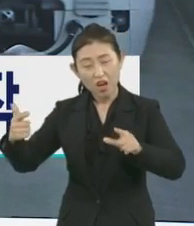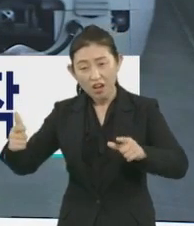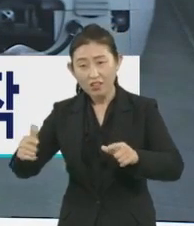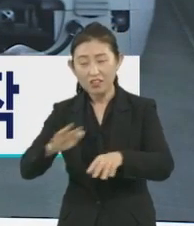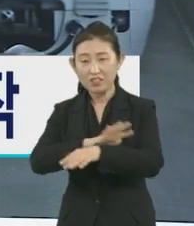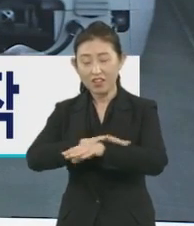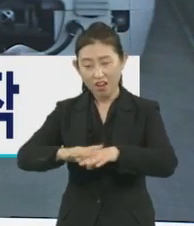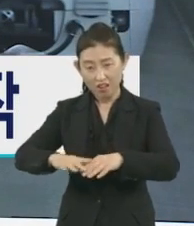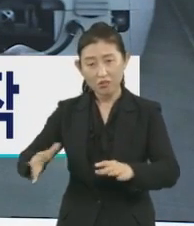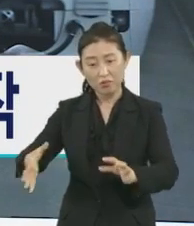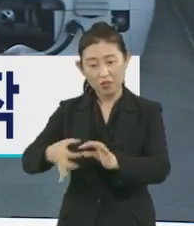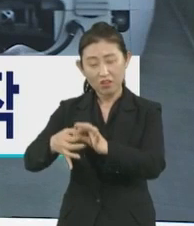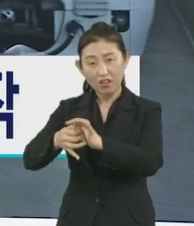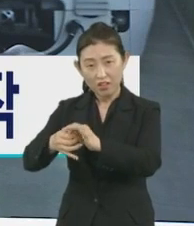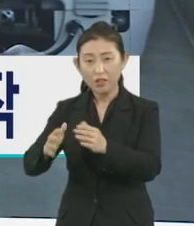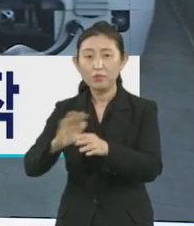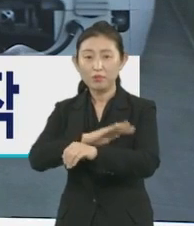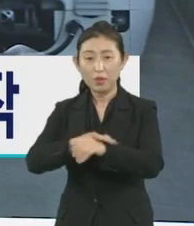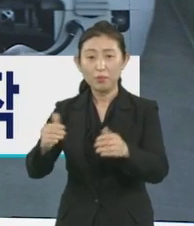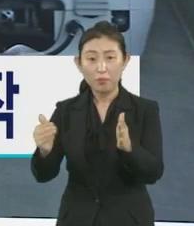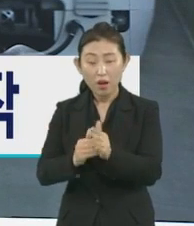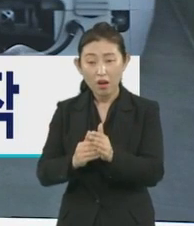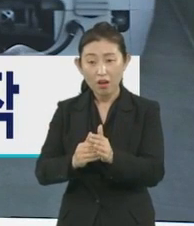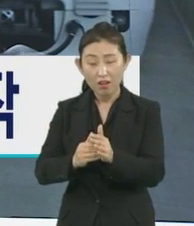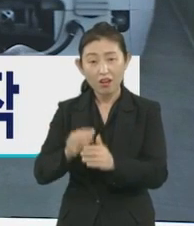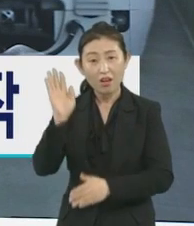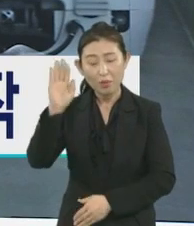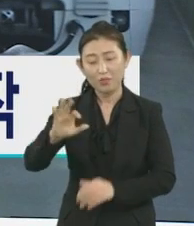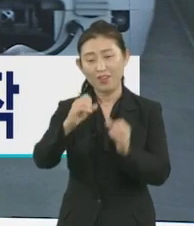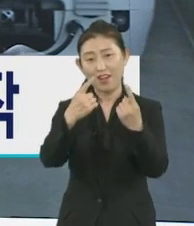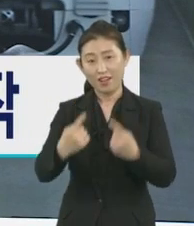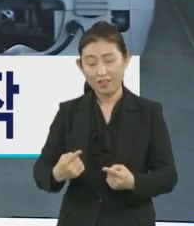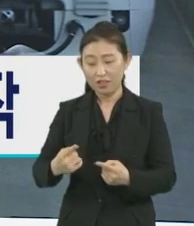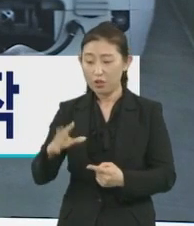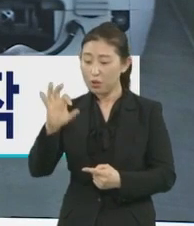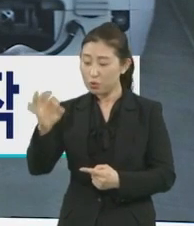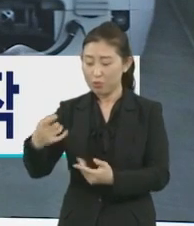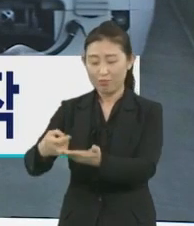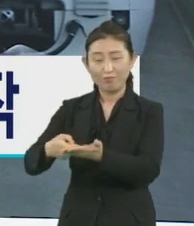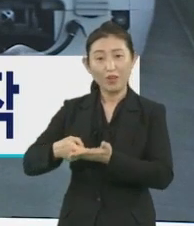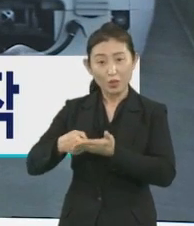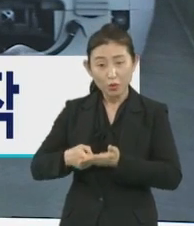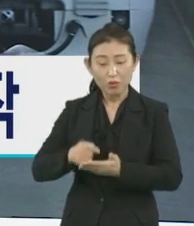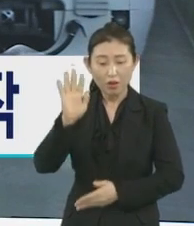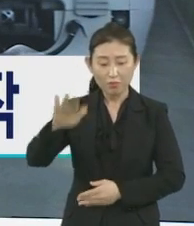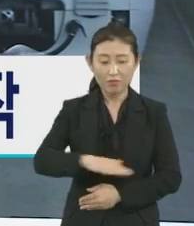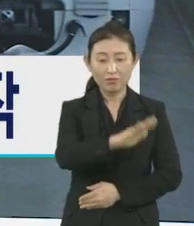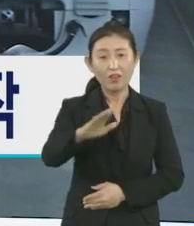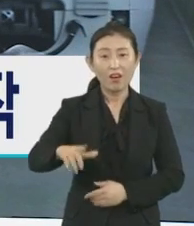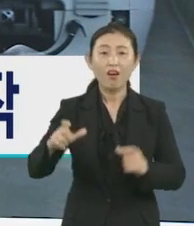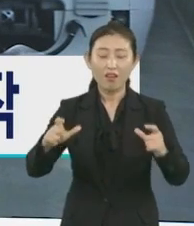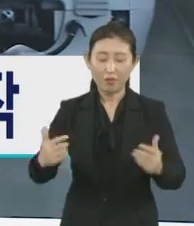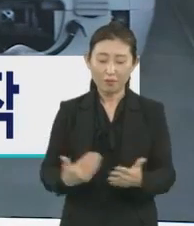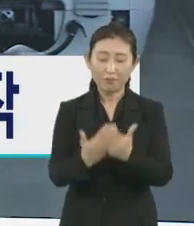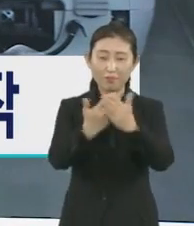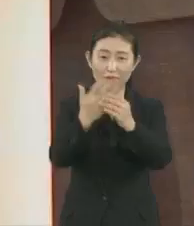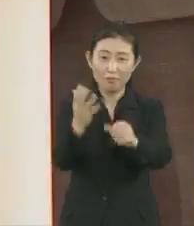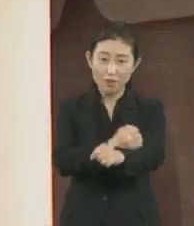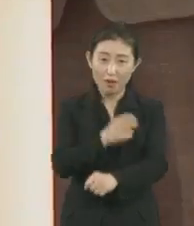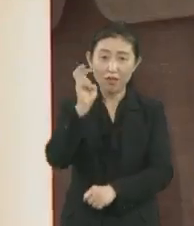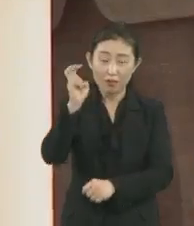순조롭게 작동하면서 교통비 부담 감소 효과와 함께 지역 발전에도 기여할 전망입니다. 보도에 김진석 기자입니다.